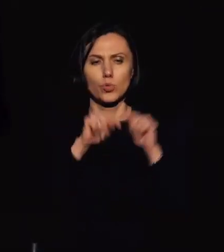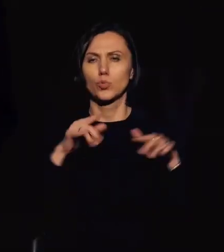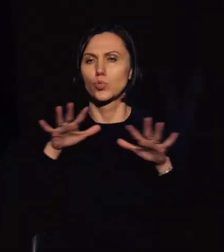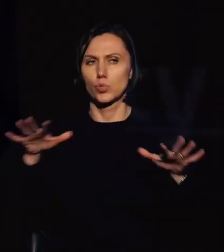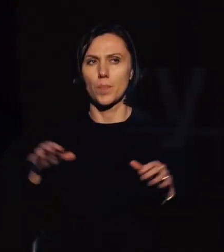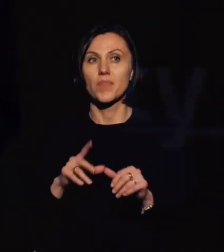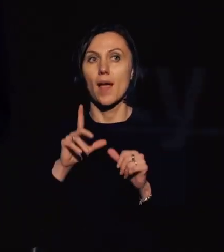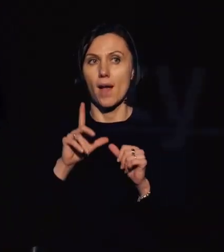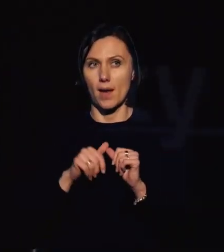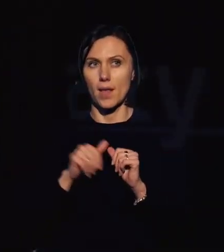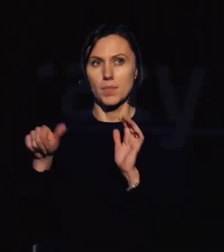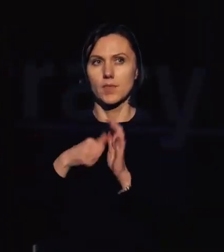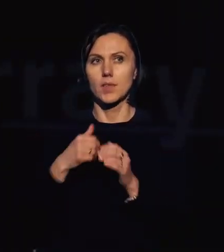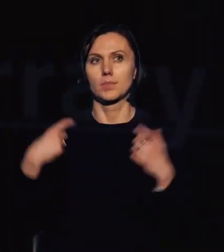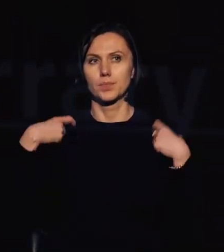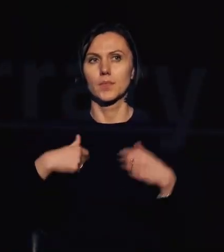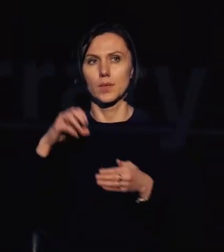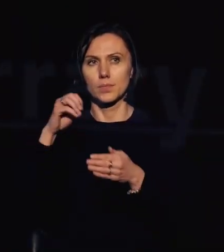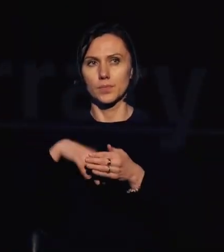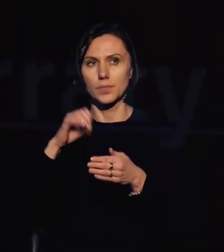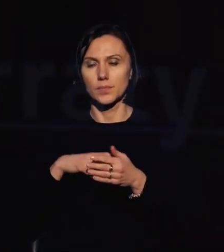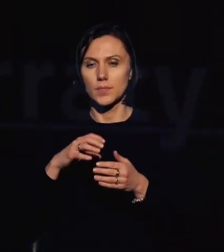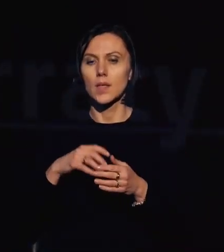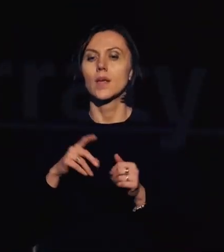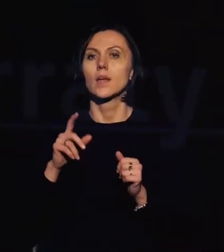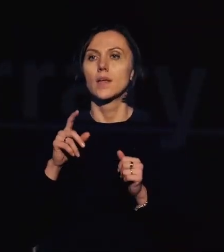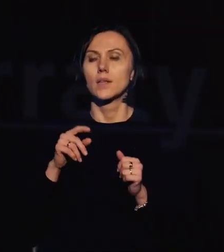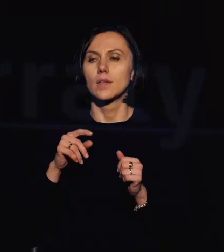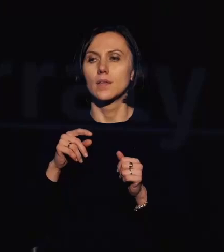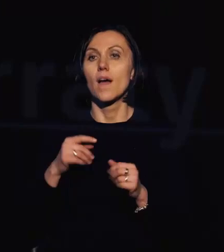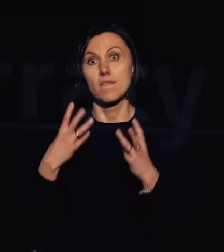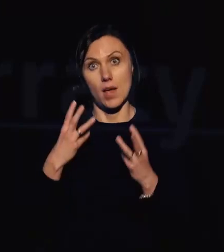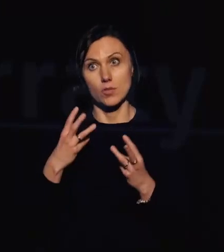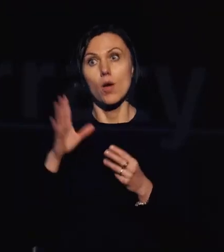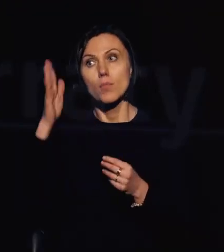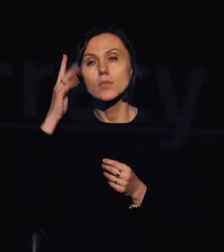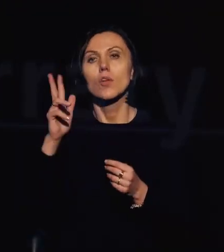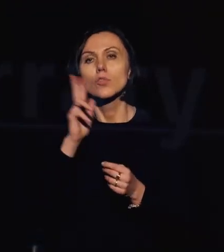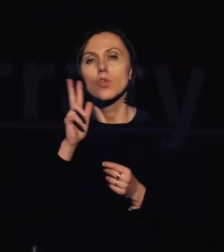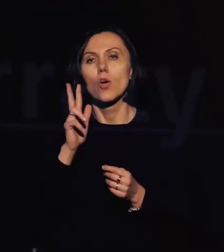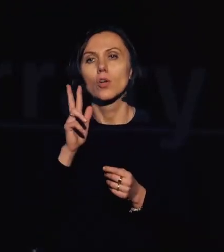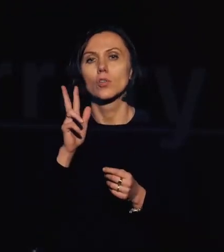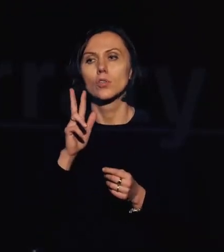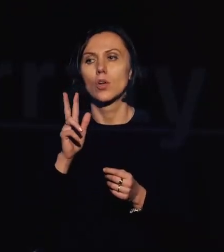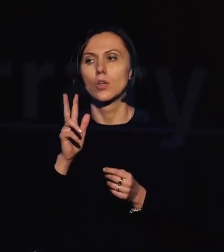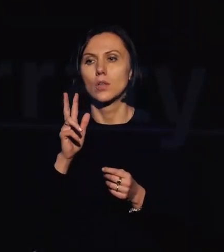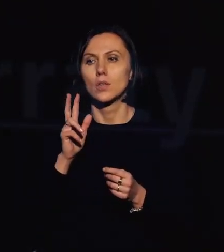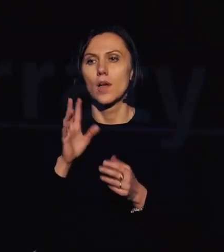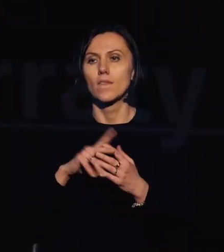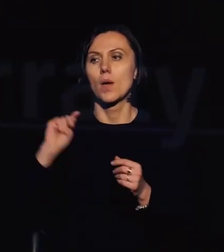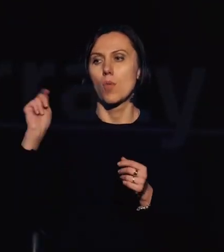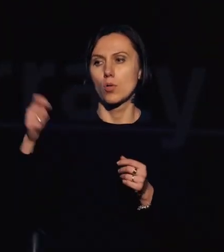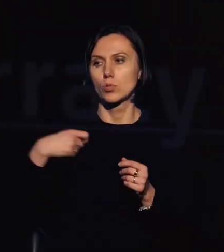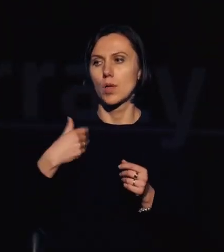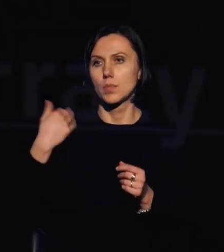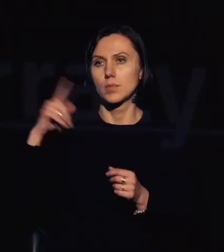zanim spakujemy plecaki i wyruszymy do tej Mekki wspinaczy, warto poznać kogoś, kto w podróży